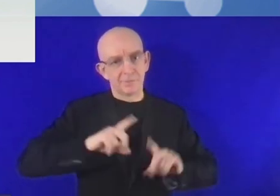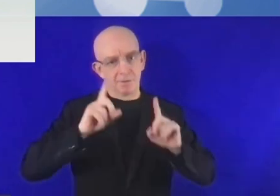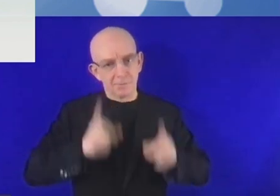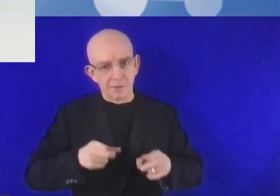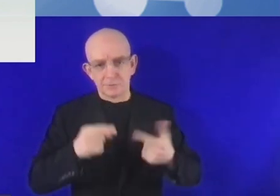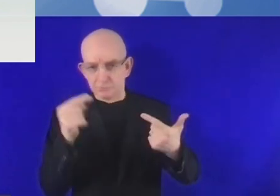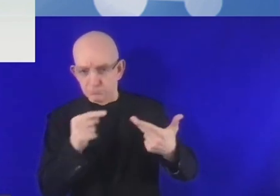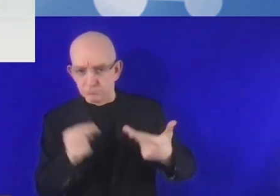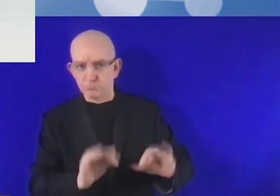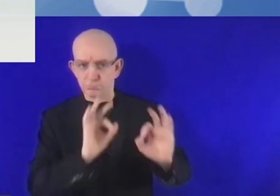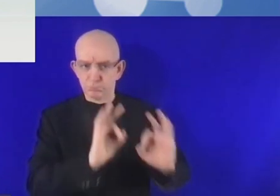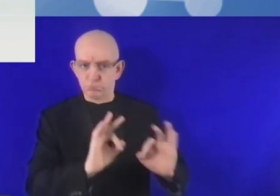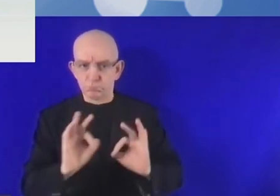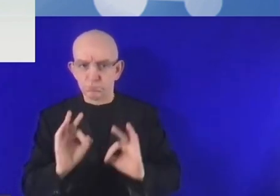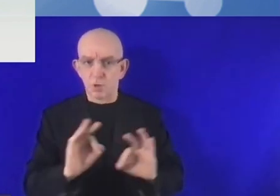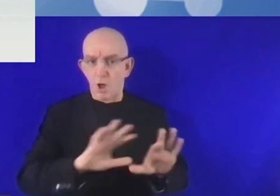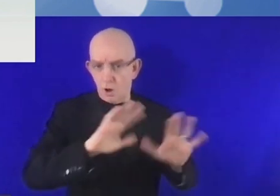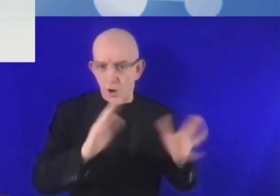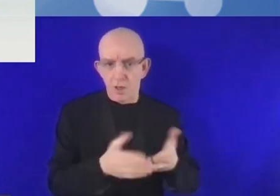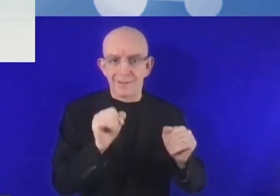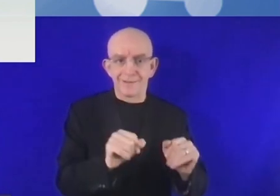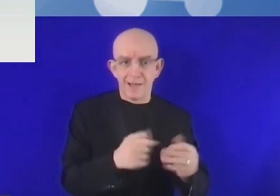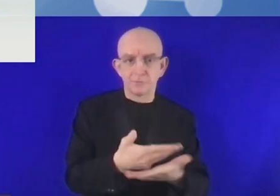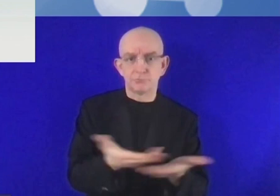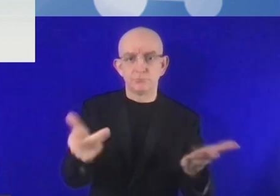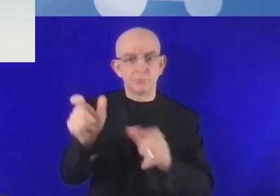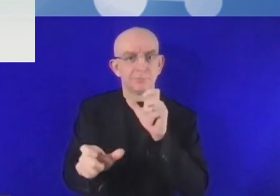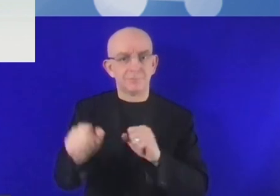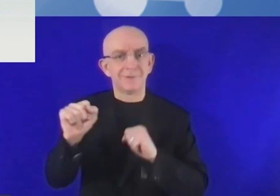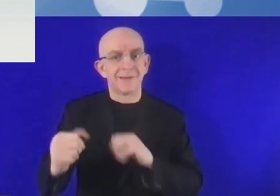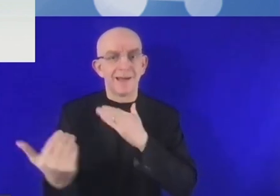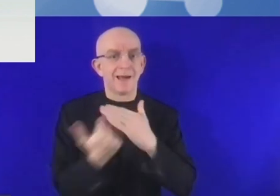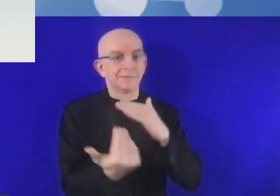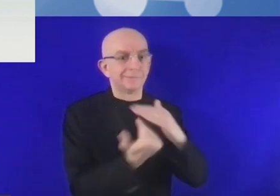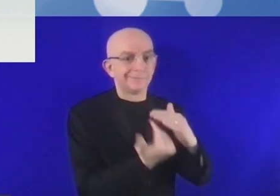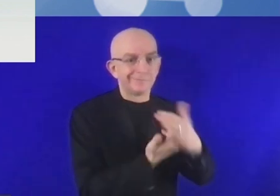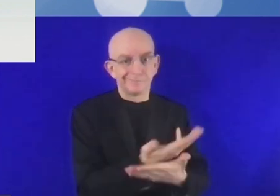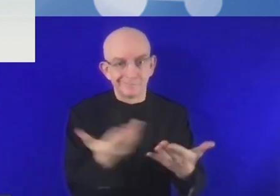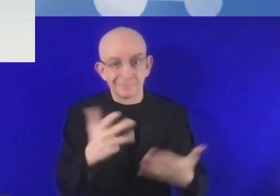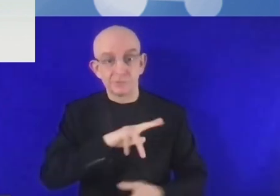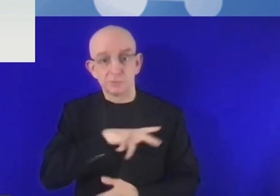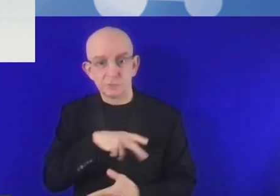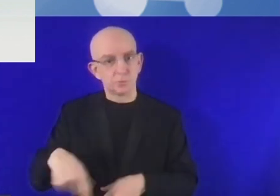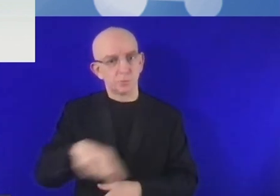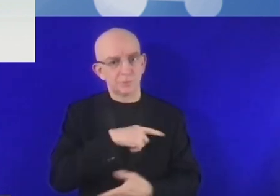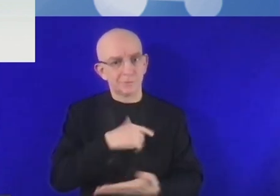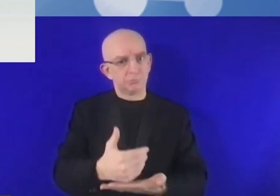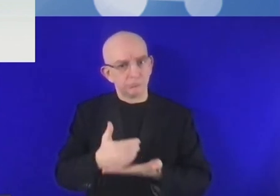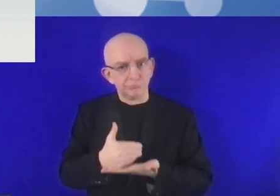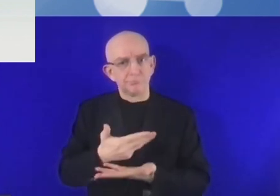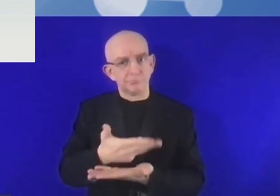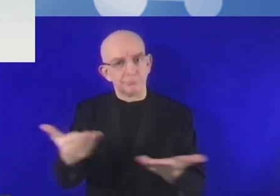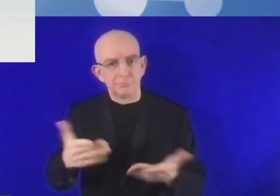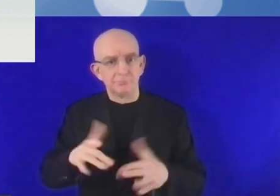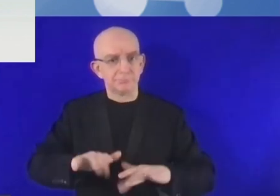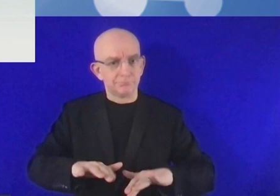działanie infrastruktury internetu, musimy upewnić się, że również zagwarantowany jest